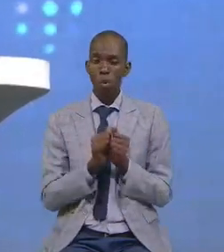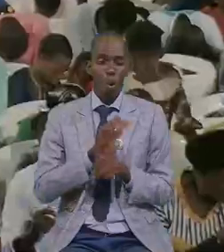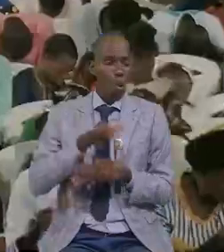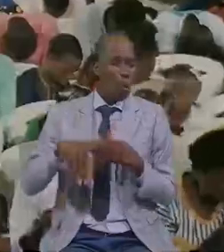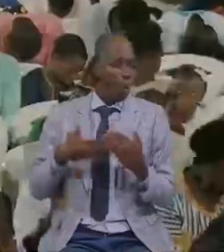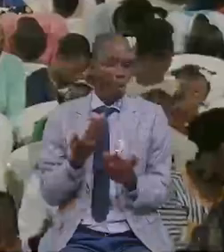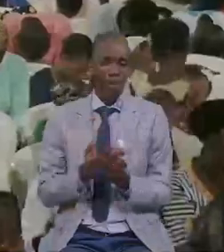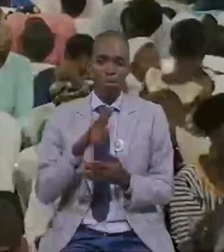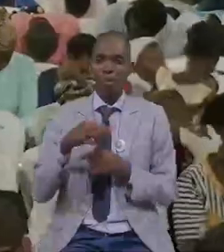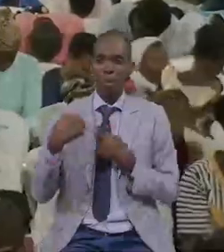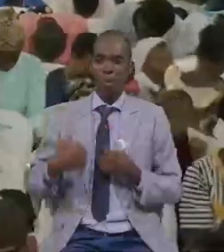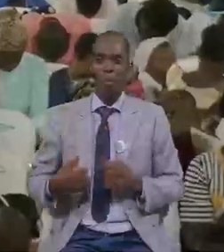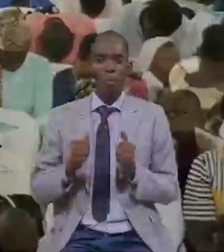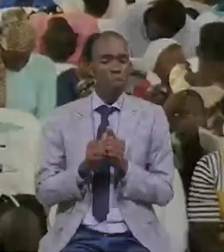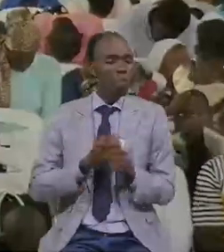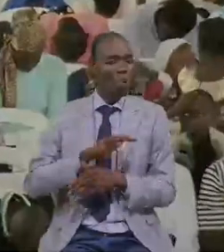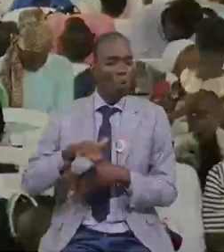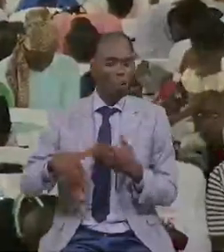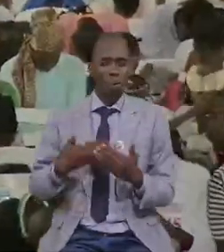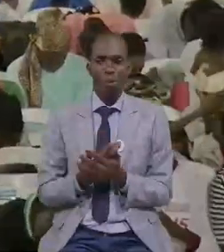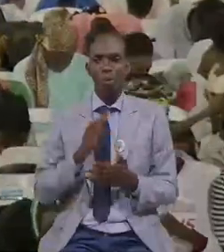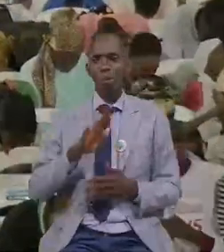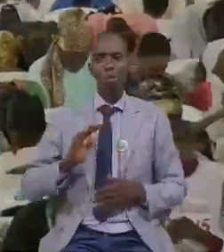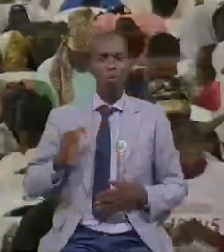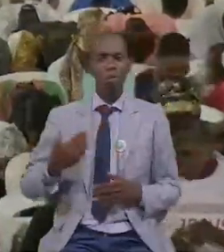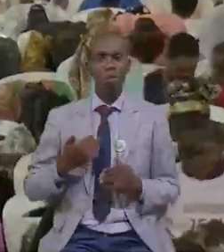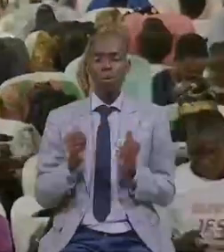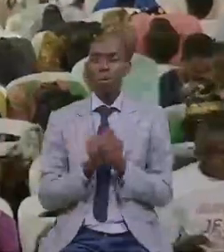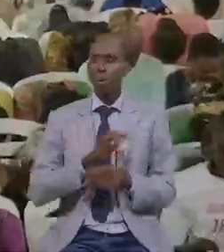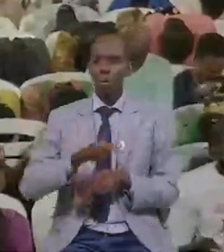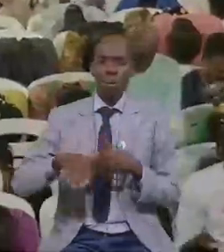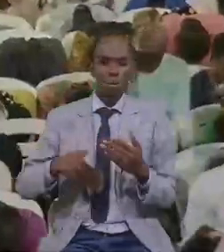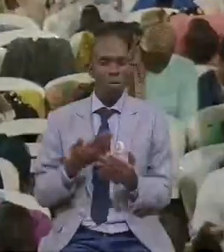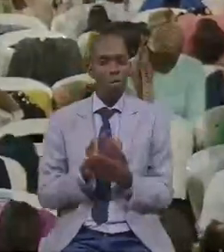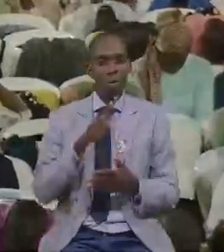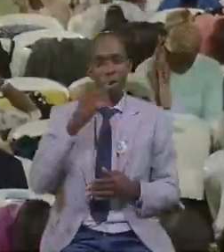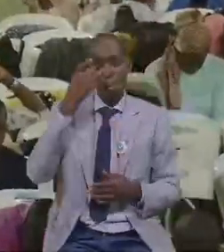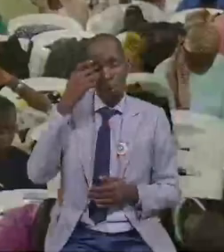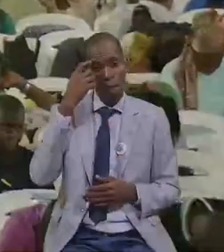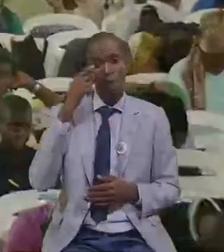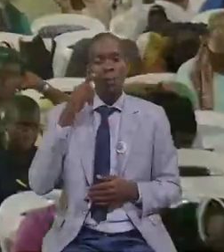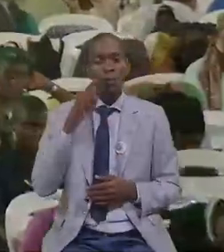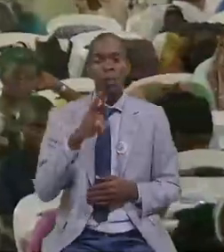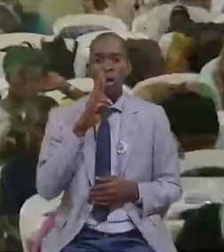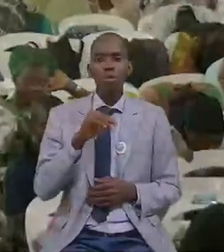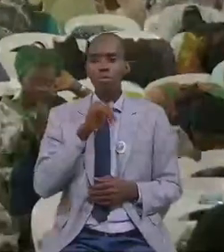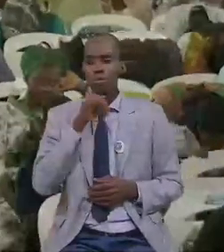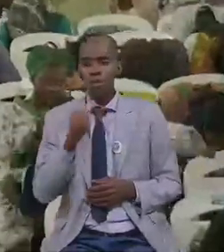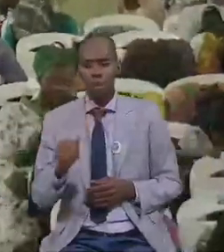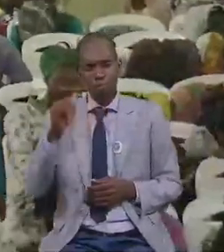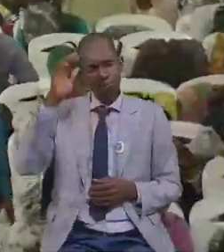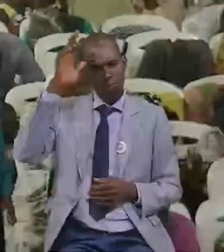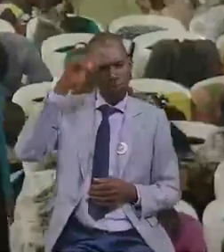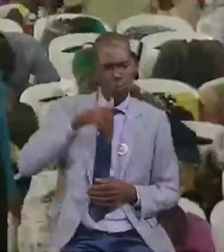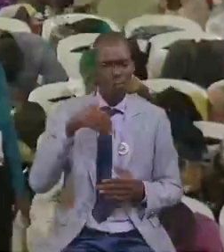cœur, de toute ton âme, de tout ton esprit. Tu ne te rebelles pas